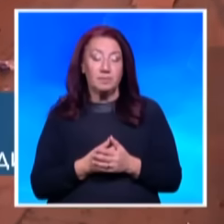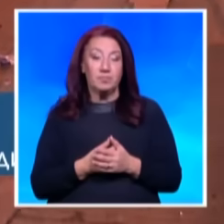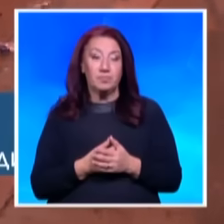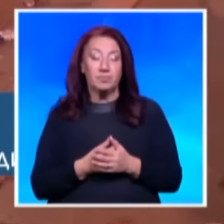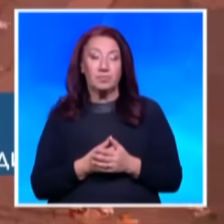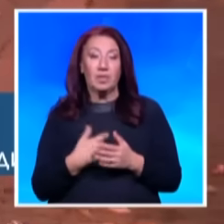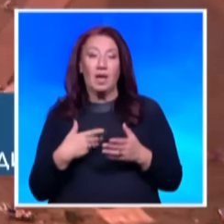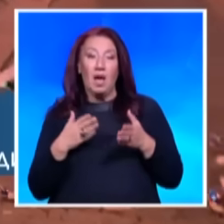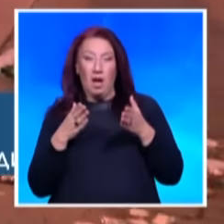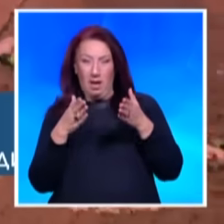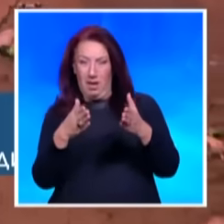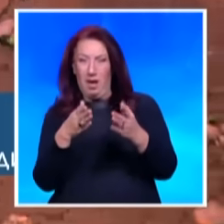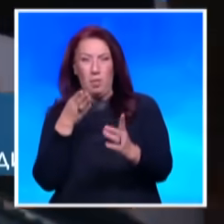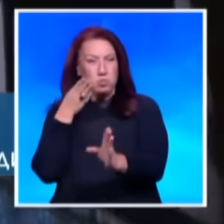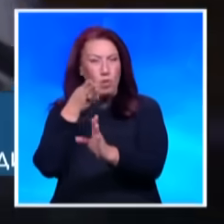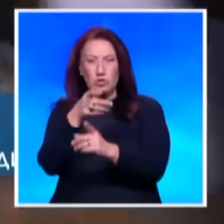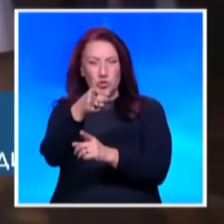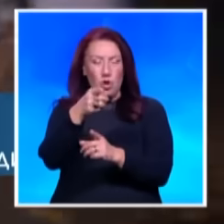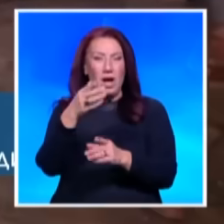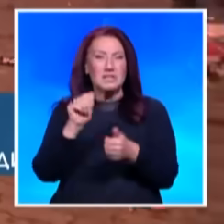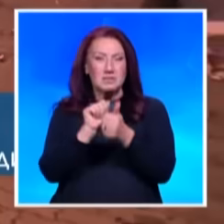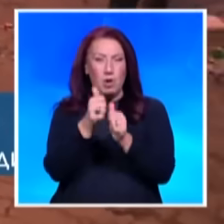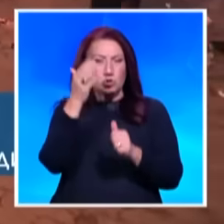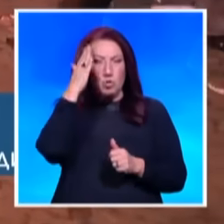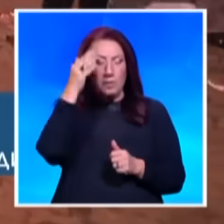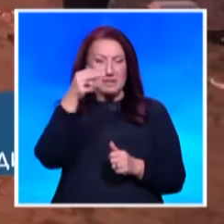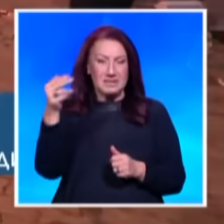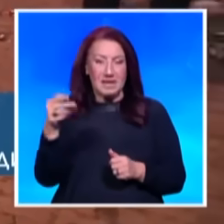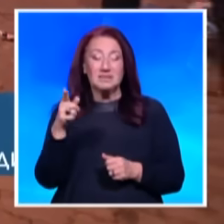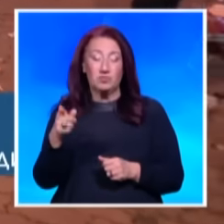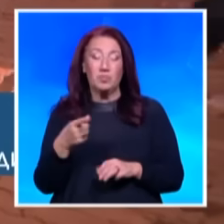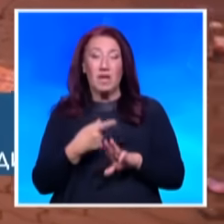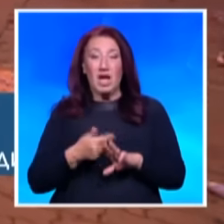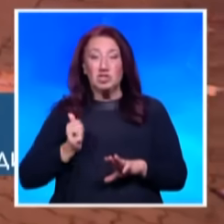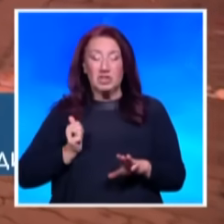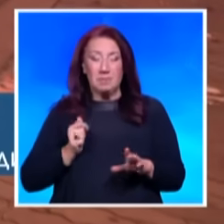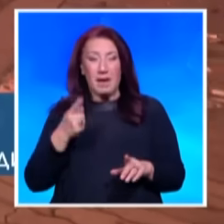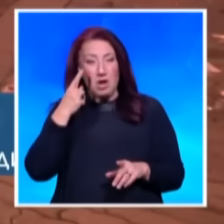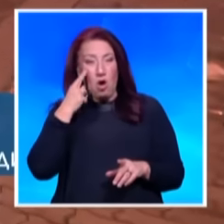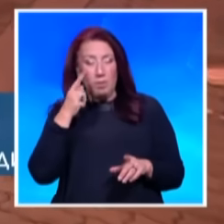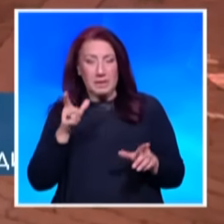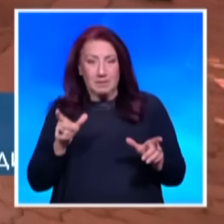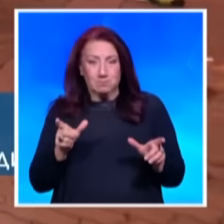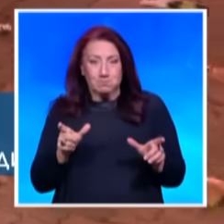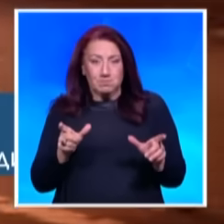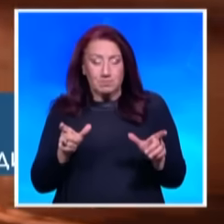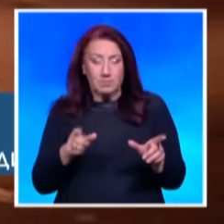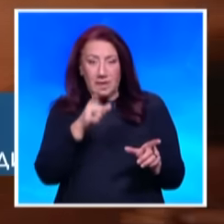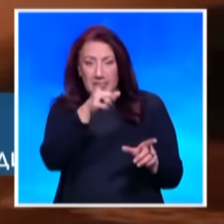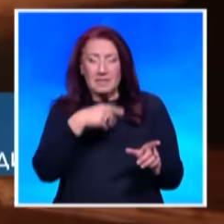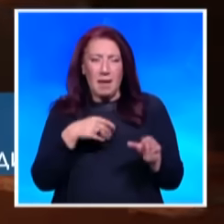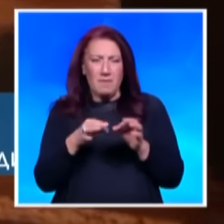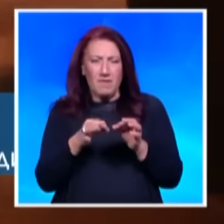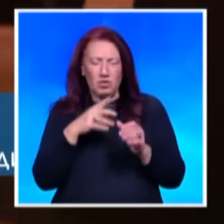към спортното министерство продължава жандармерията, която ще опита да изолира тези фенове, които са в момента там и създават напрежението.